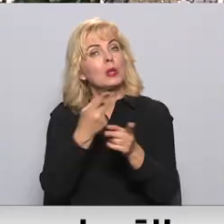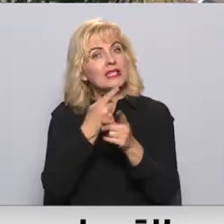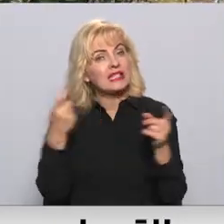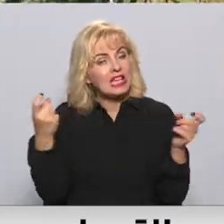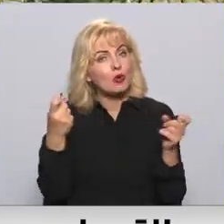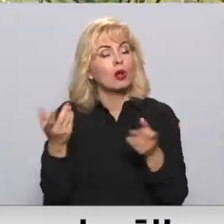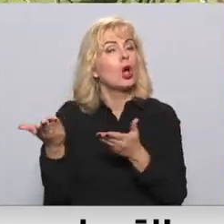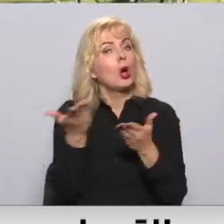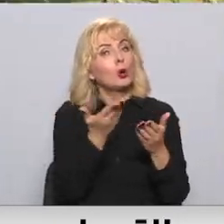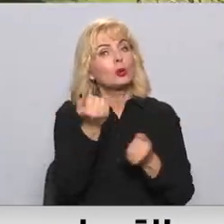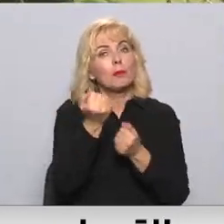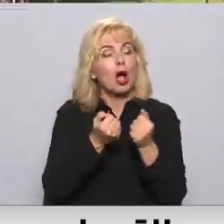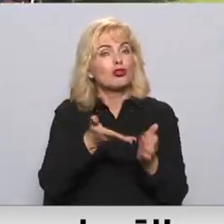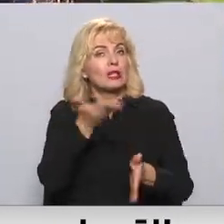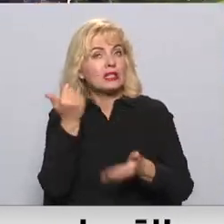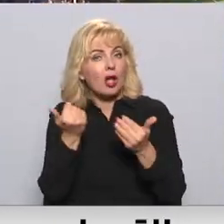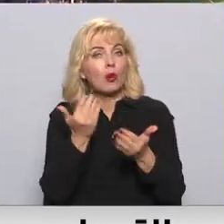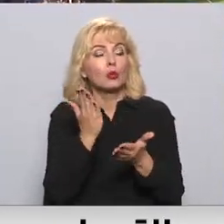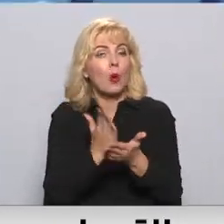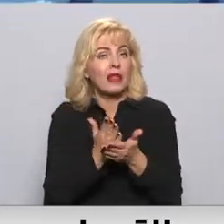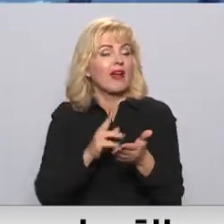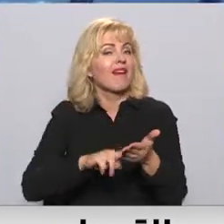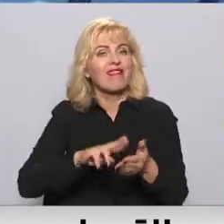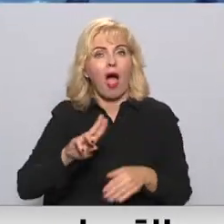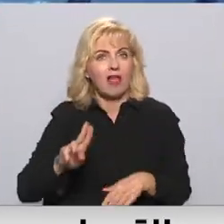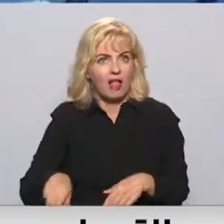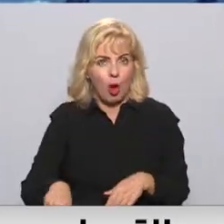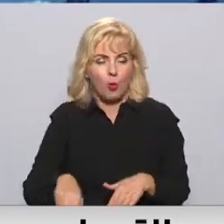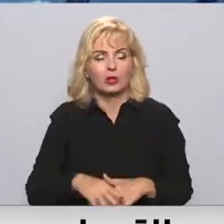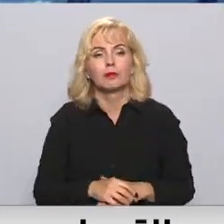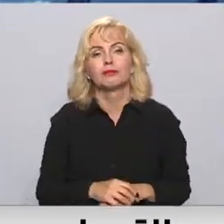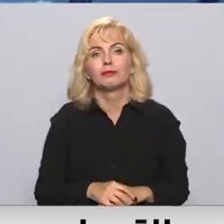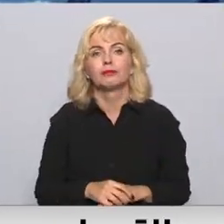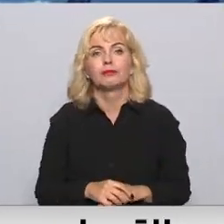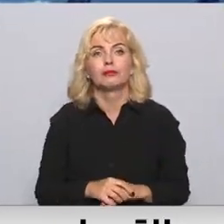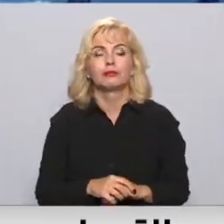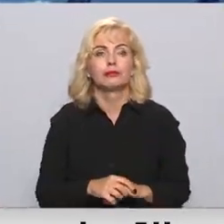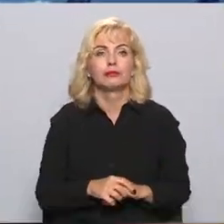vietām, kur transportlīdzekļu izjaukšana notiek nelegāli. Svetlana Dudorene, Karvis Gailums, Latgales regionālā televīzija.